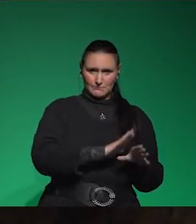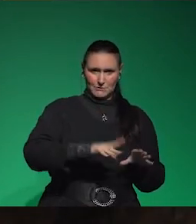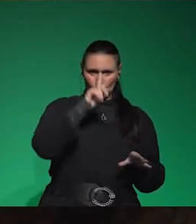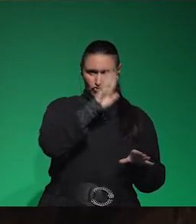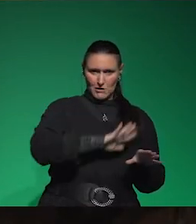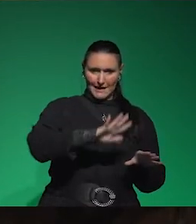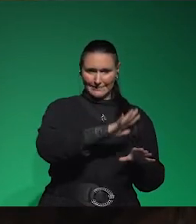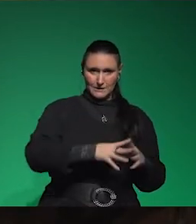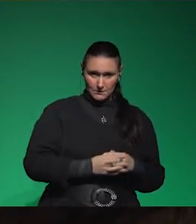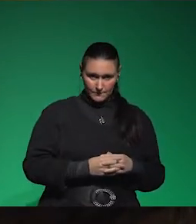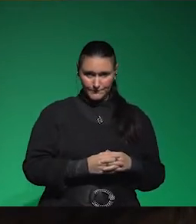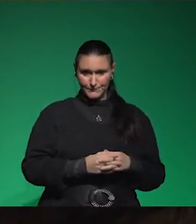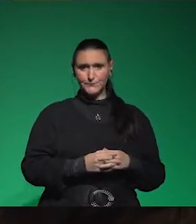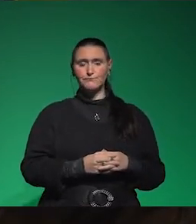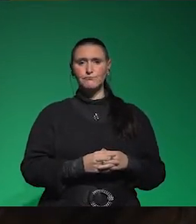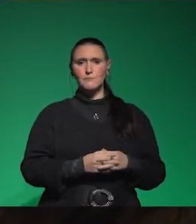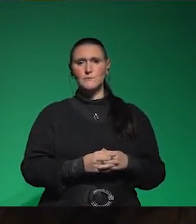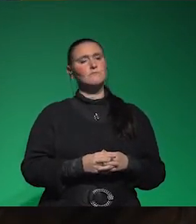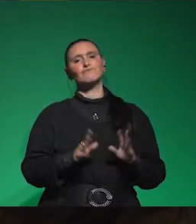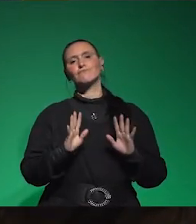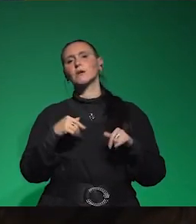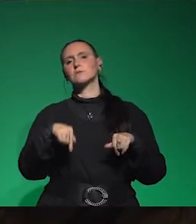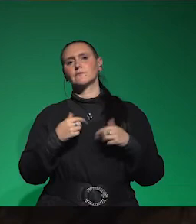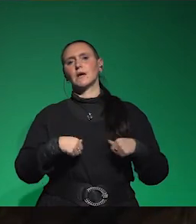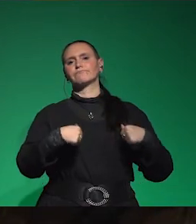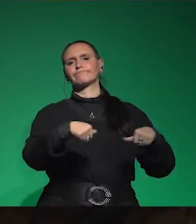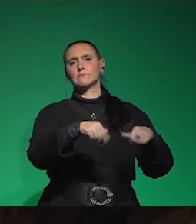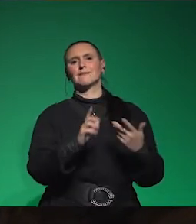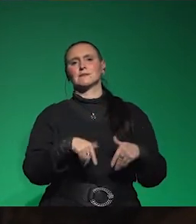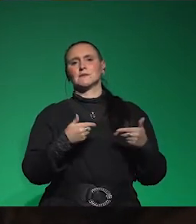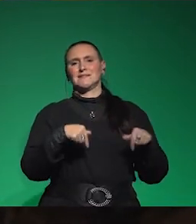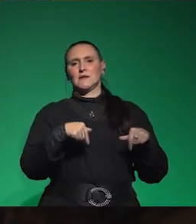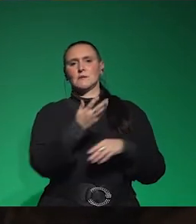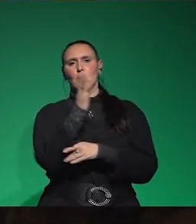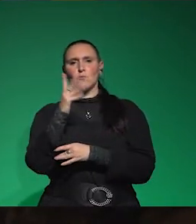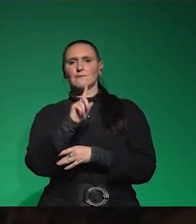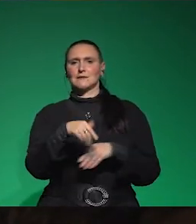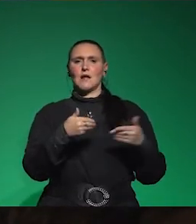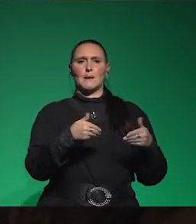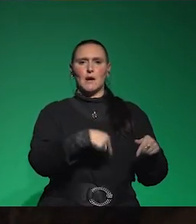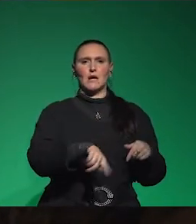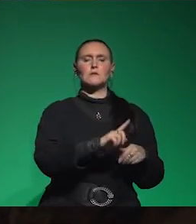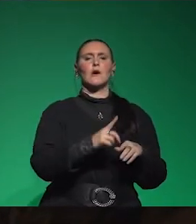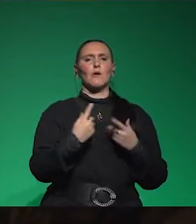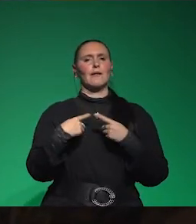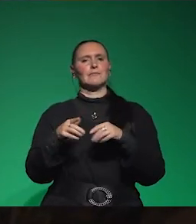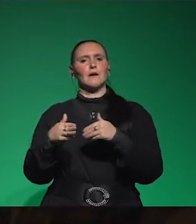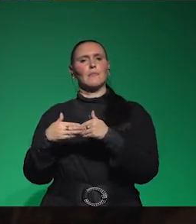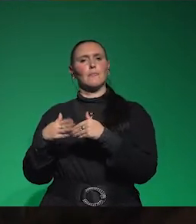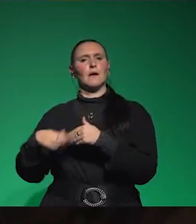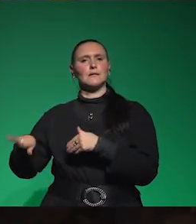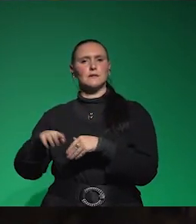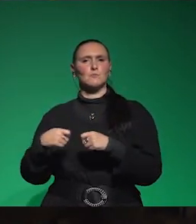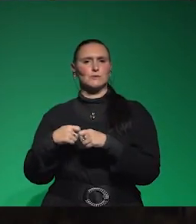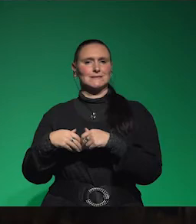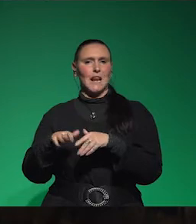Wir beernten ausschließlich einheimische Bestände und bekommen hier und da etwas Unterstützung aus den Nachbarbundesländern